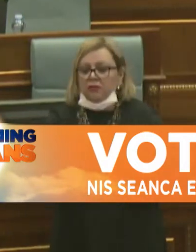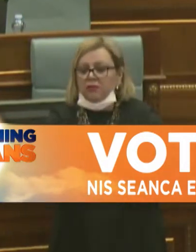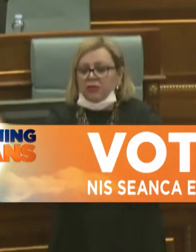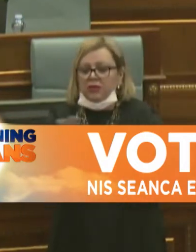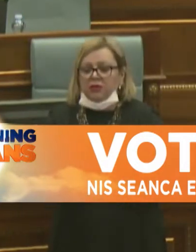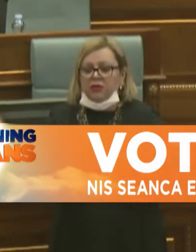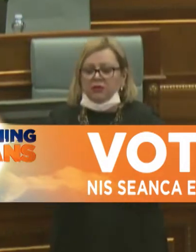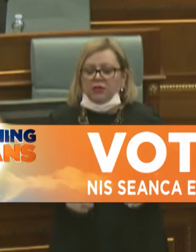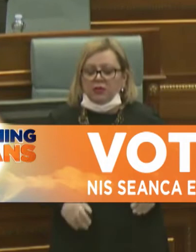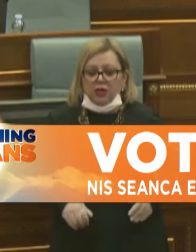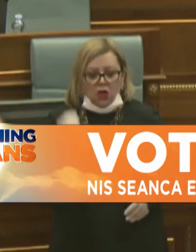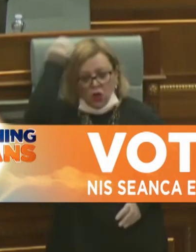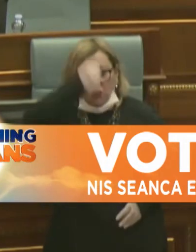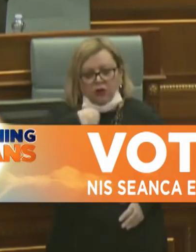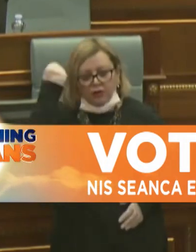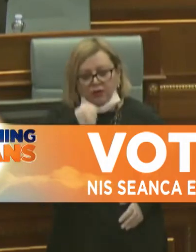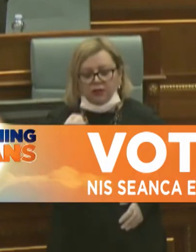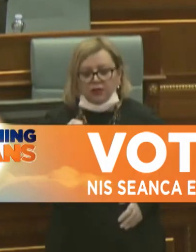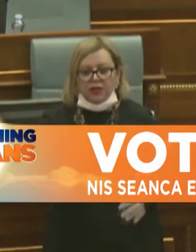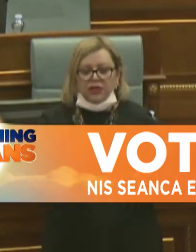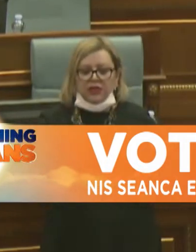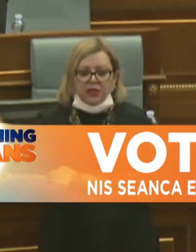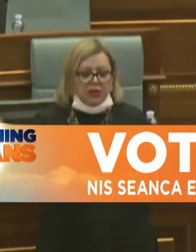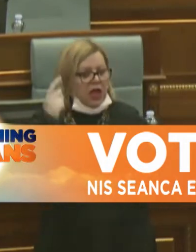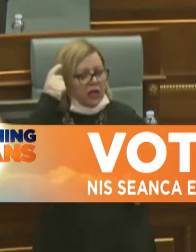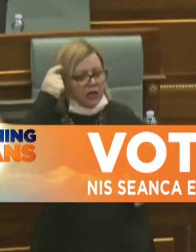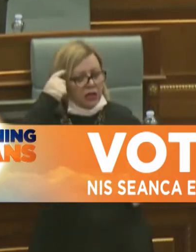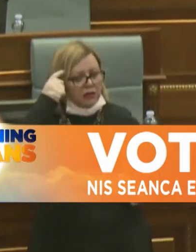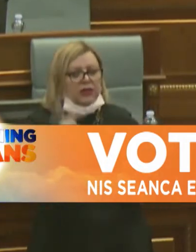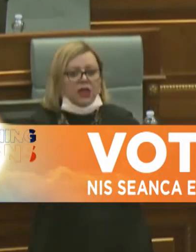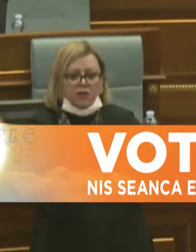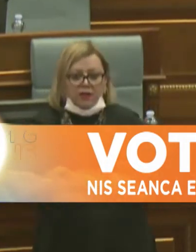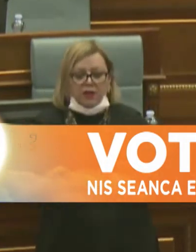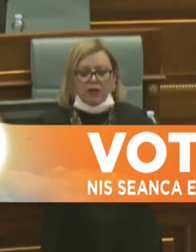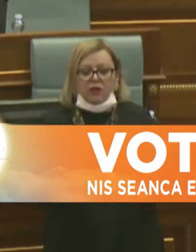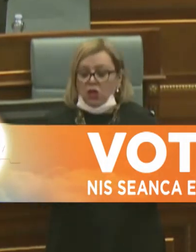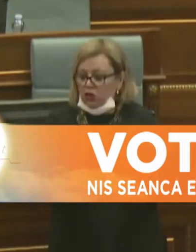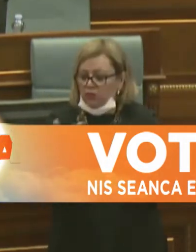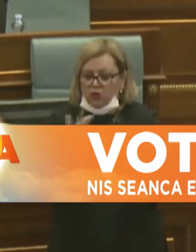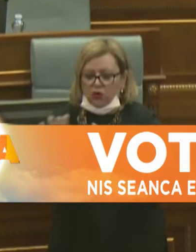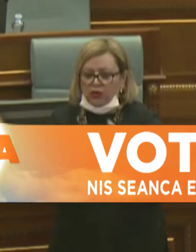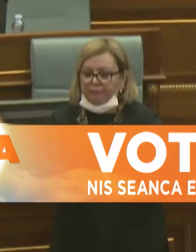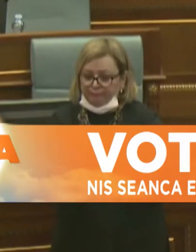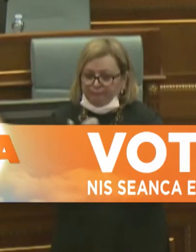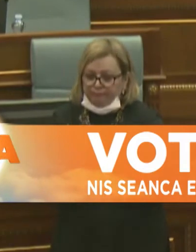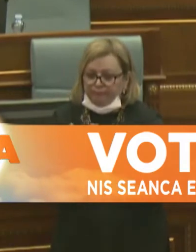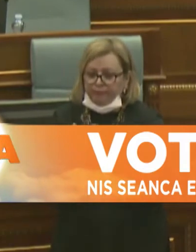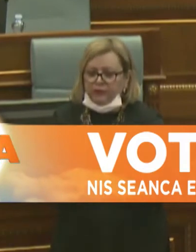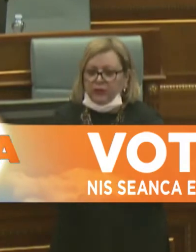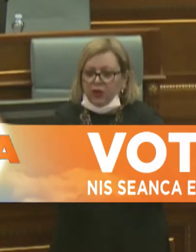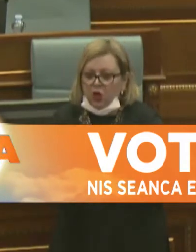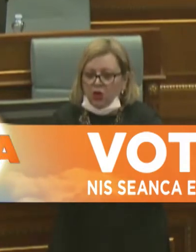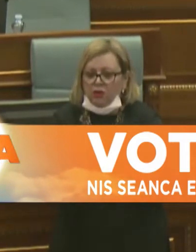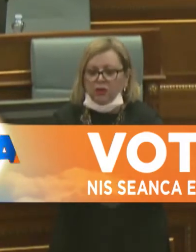gjithë territorin duke përfshirë zhvillimin e sistemit të inteligjencës epidemike që zbulojnë herët çdo shenjë të shpërthimit